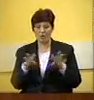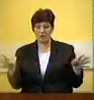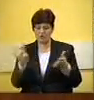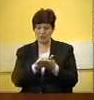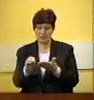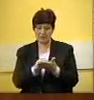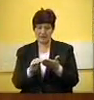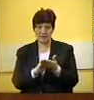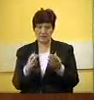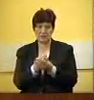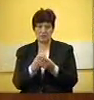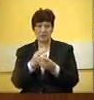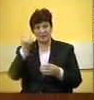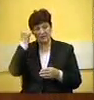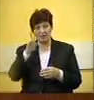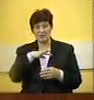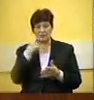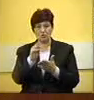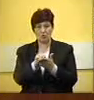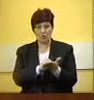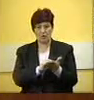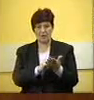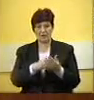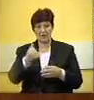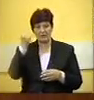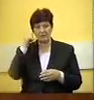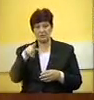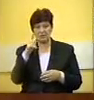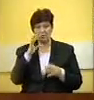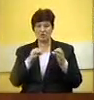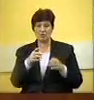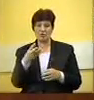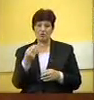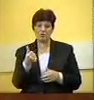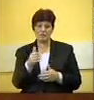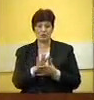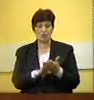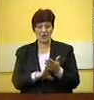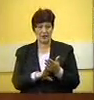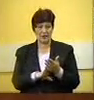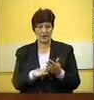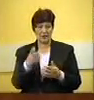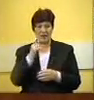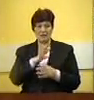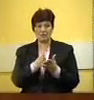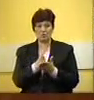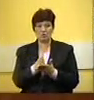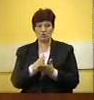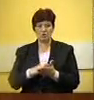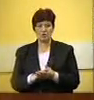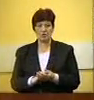opširniji elaborat, ali pretpostavljam da u sekretaratu imaju svi podaci i da je sekretar procenio da je to dovoljno za sada, za prvi korak. Ali u svakom